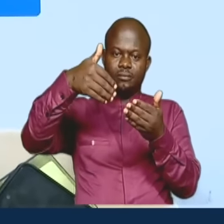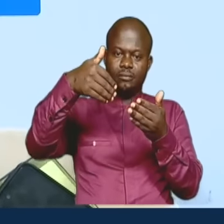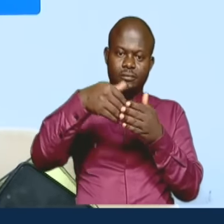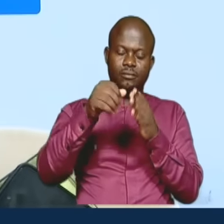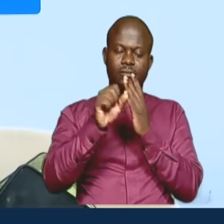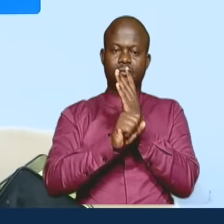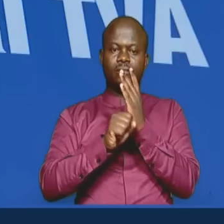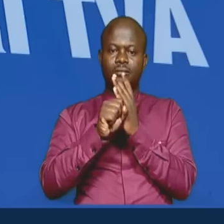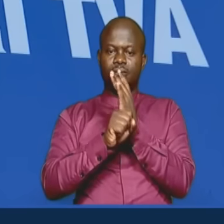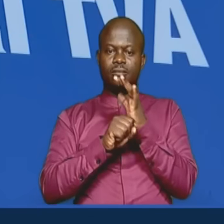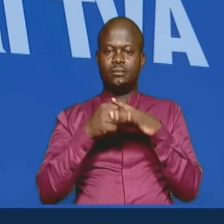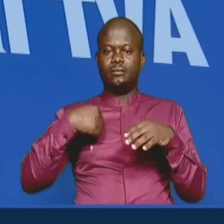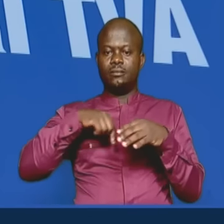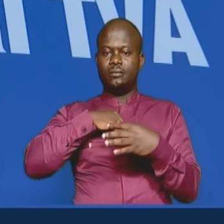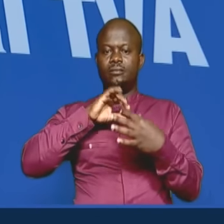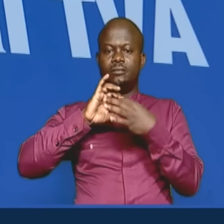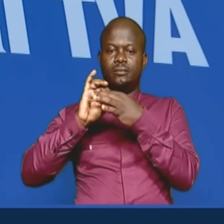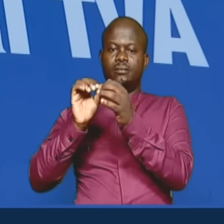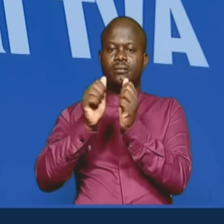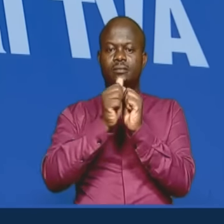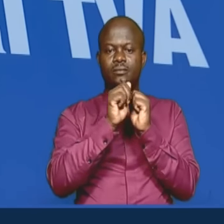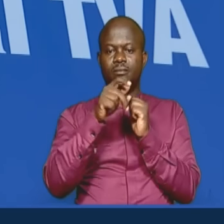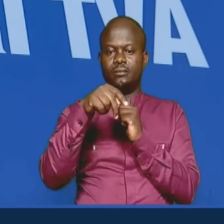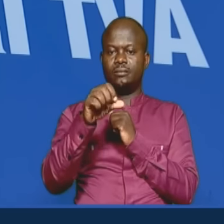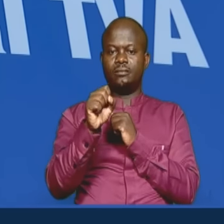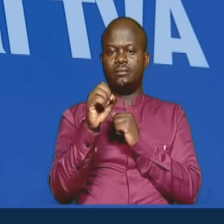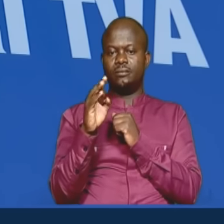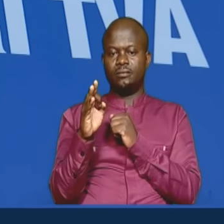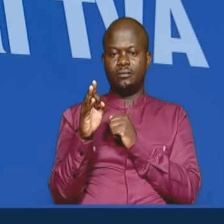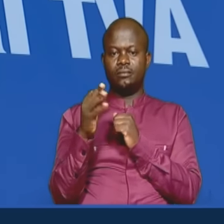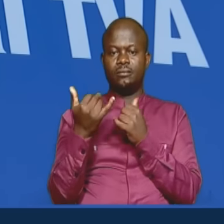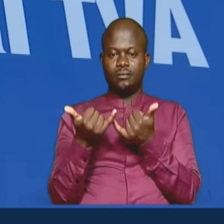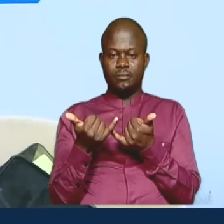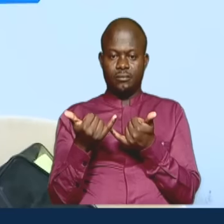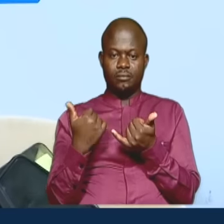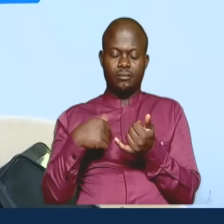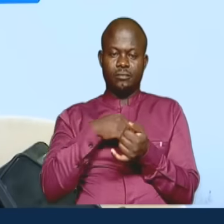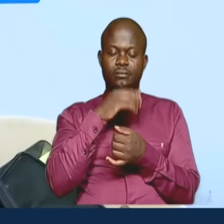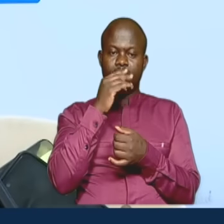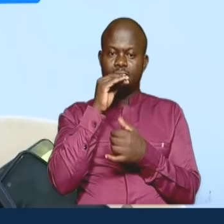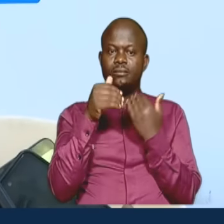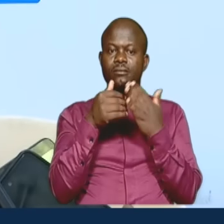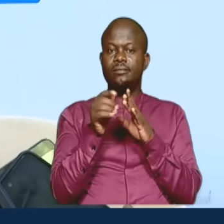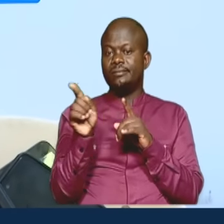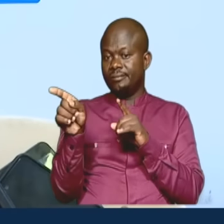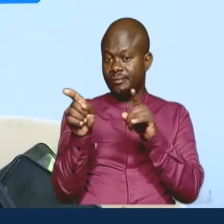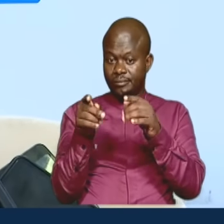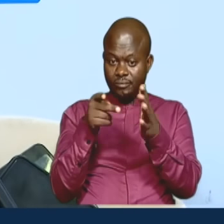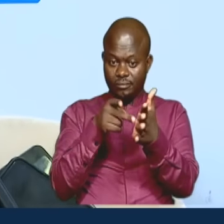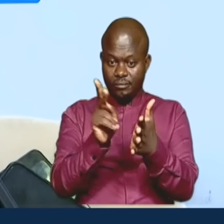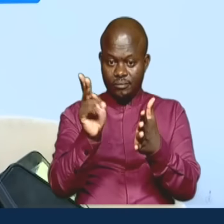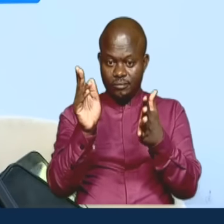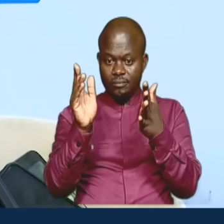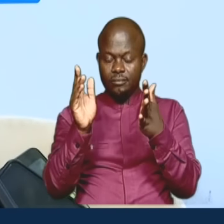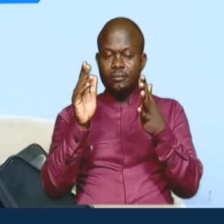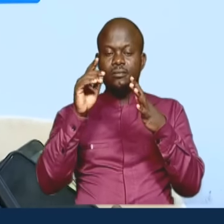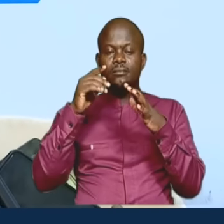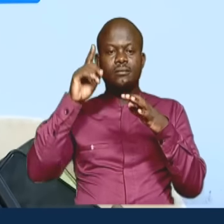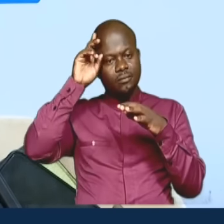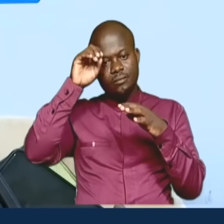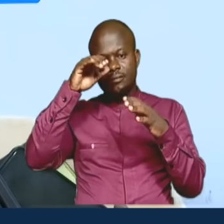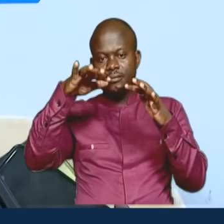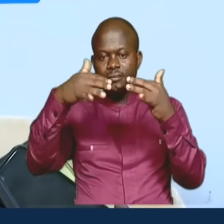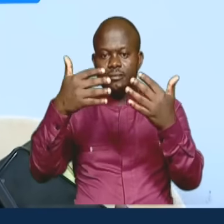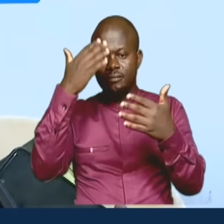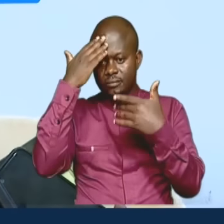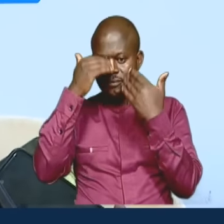mirenge tugafatanya na PSF igisigaye ahubwo ni ukuvuga wowe ugura urabyumva ute kugira ngo